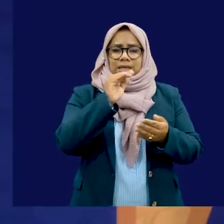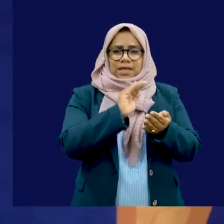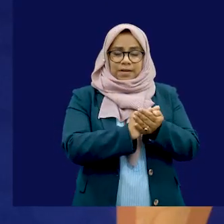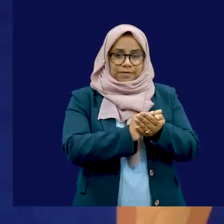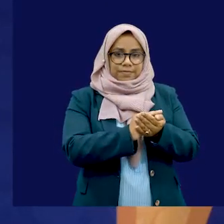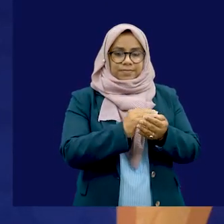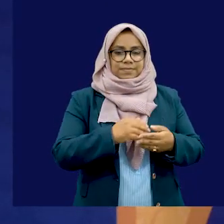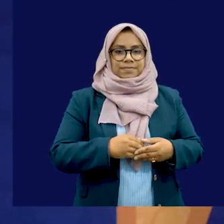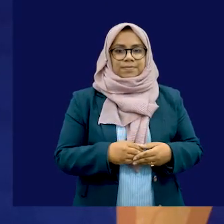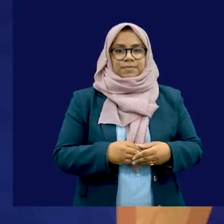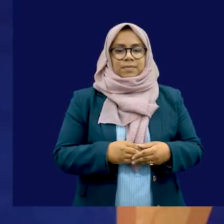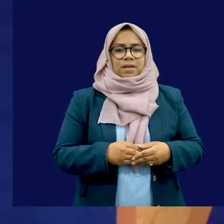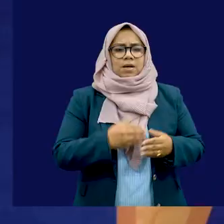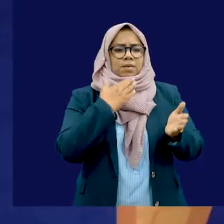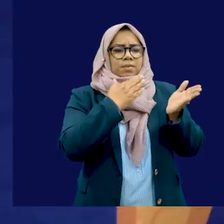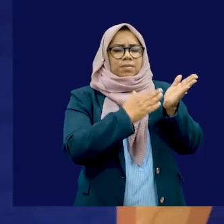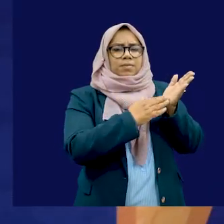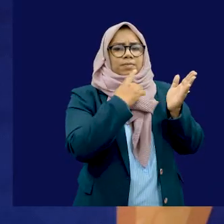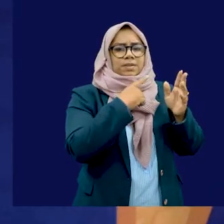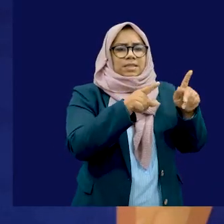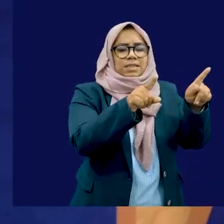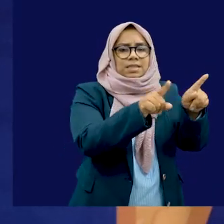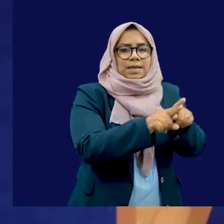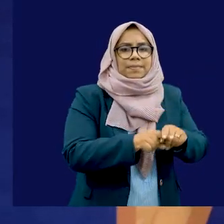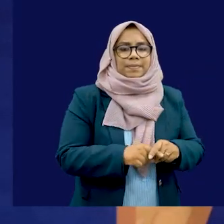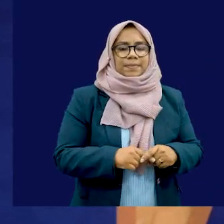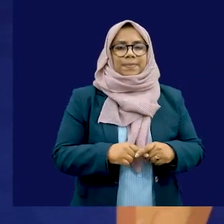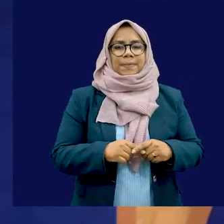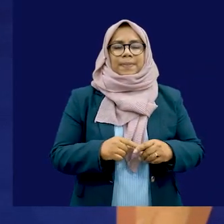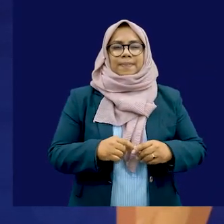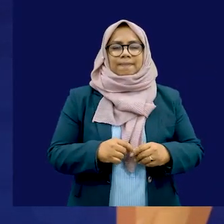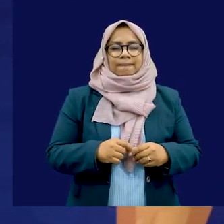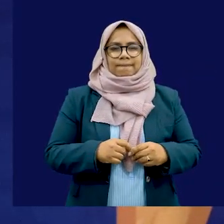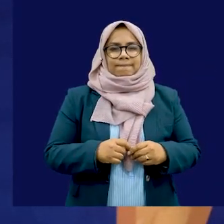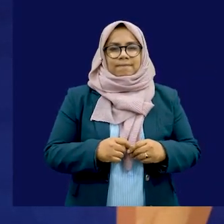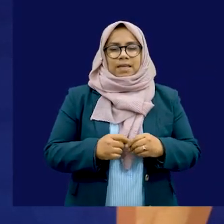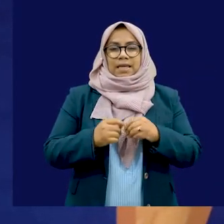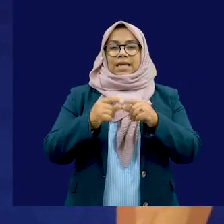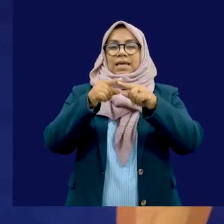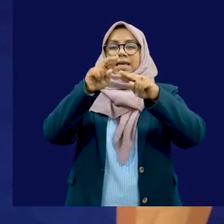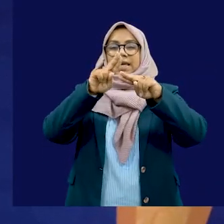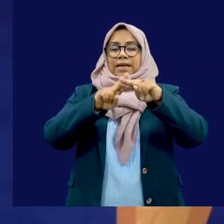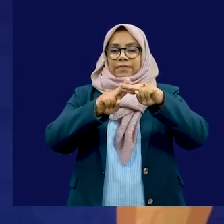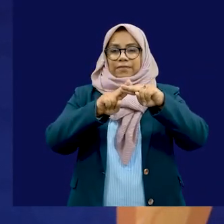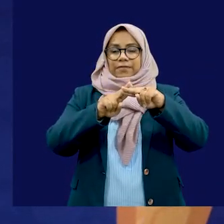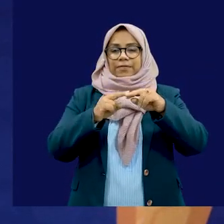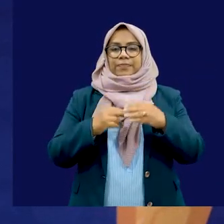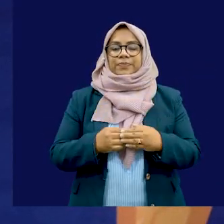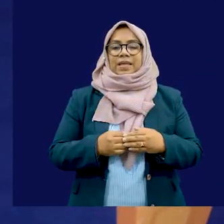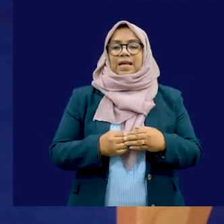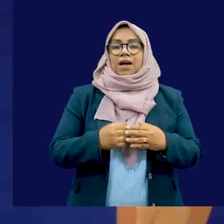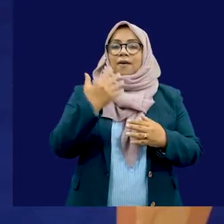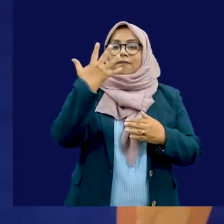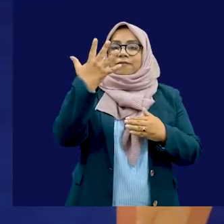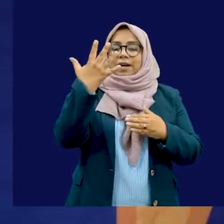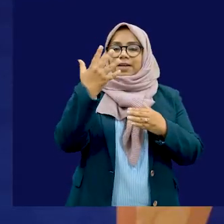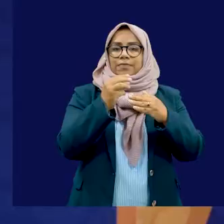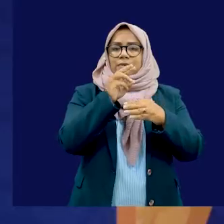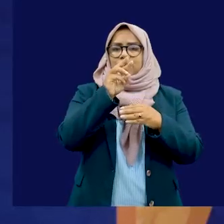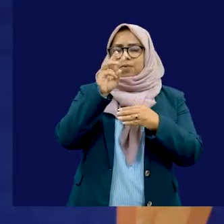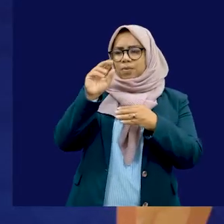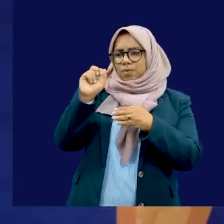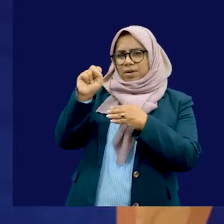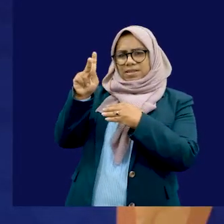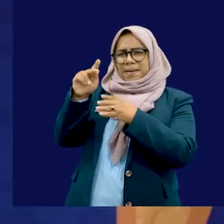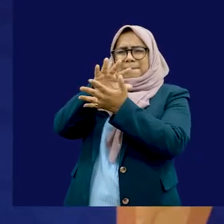that the Prophet ﷺ said, there is no zakah on less than 5 wask of dates.